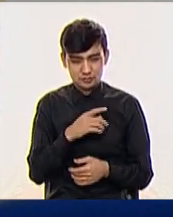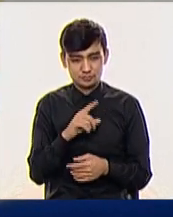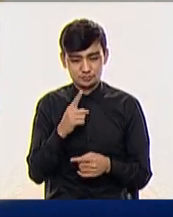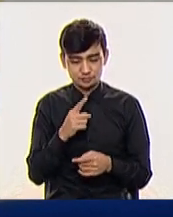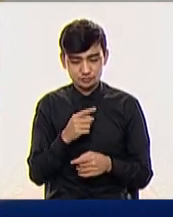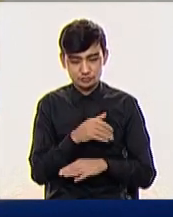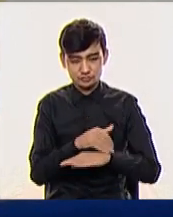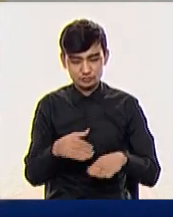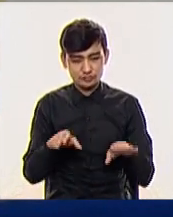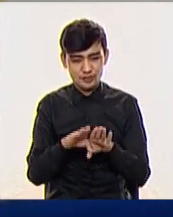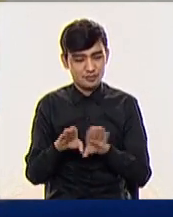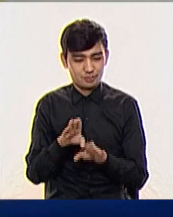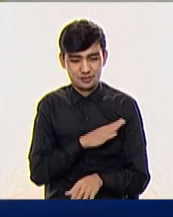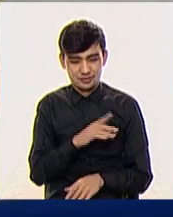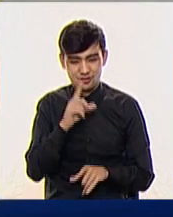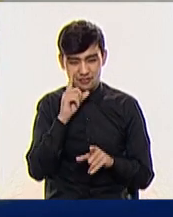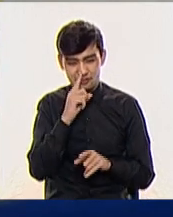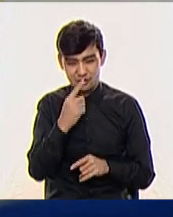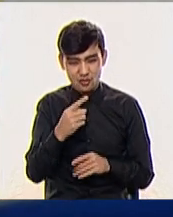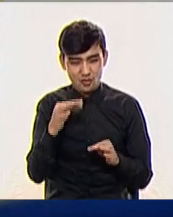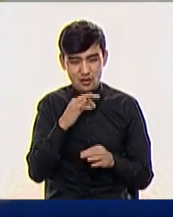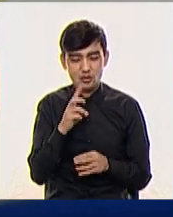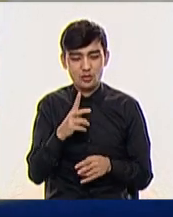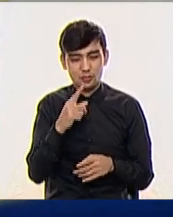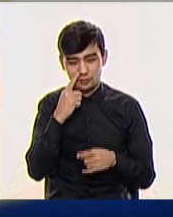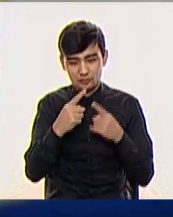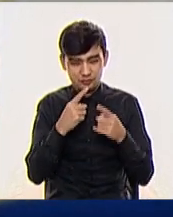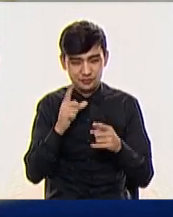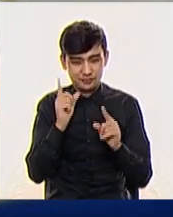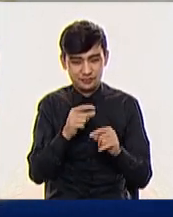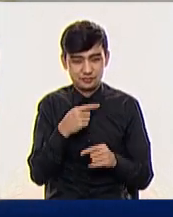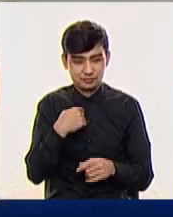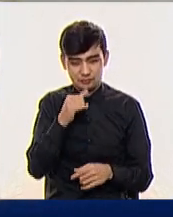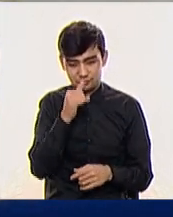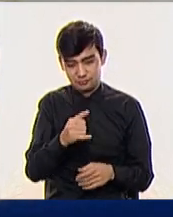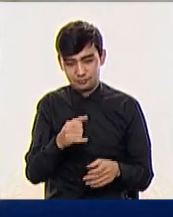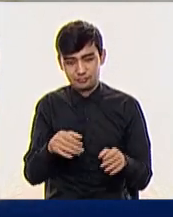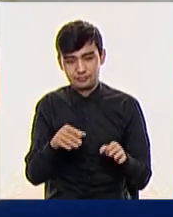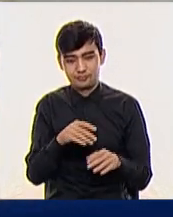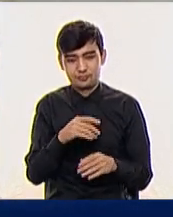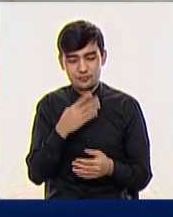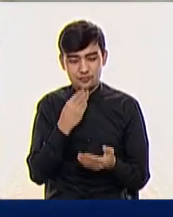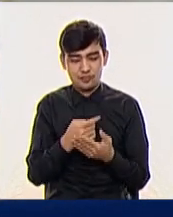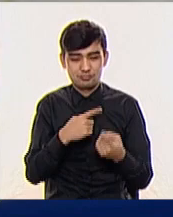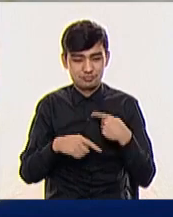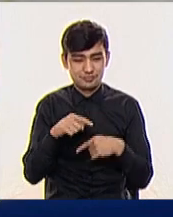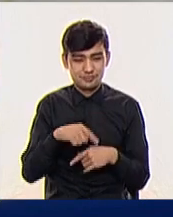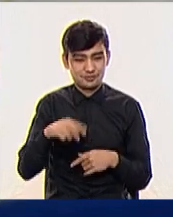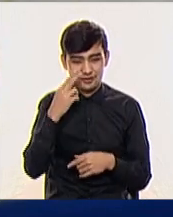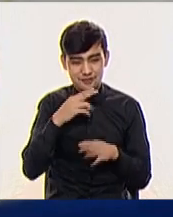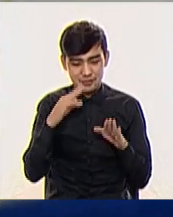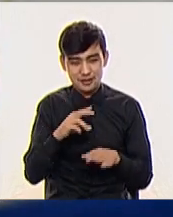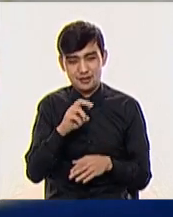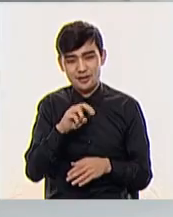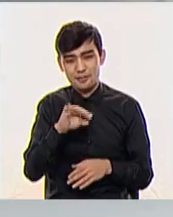жолдар жабылды. Барлық бағытта жүріп баратқан көліктердің бәрі елді мекеніндегі орналасқан